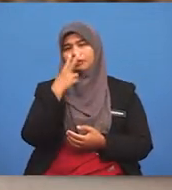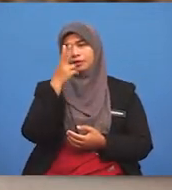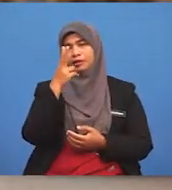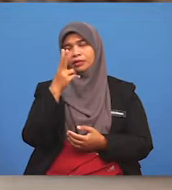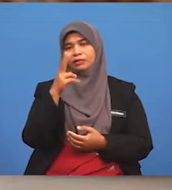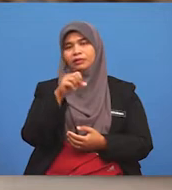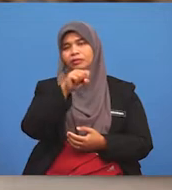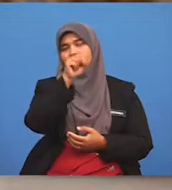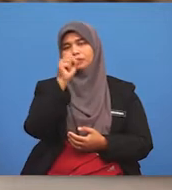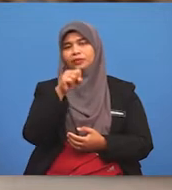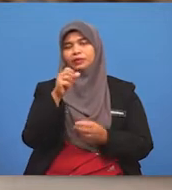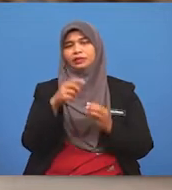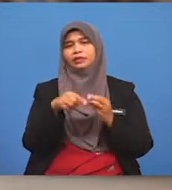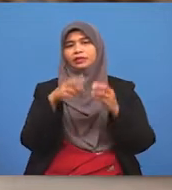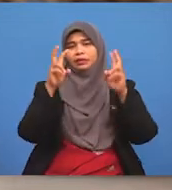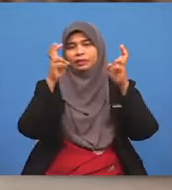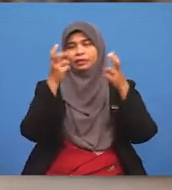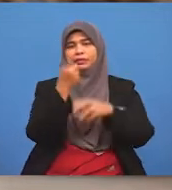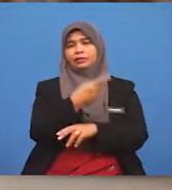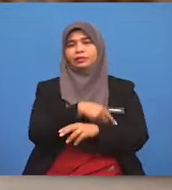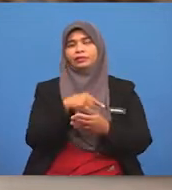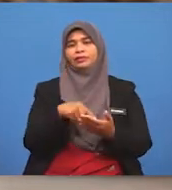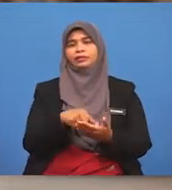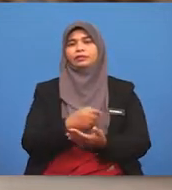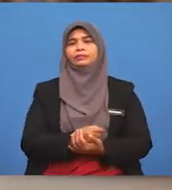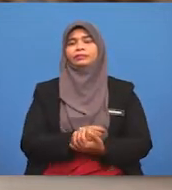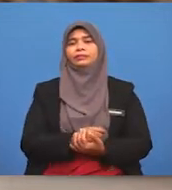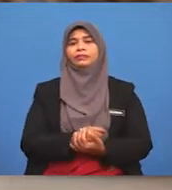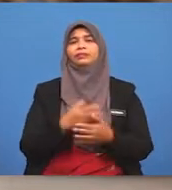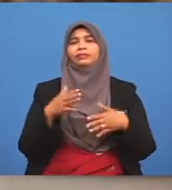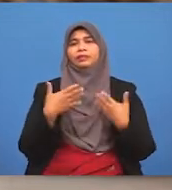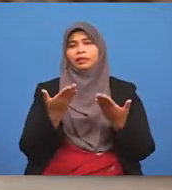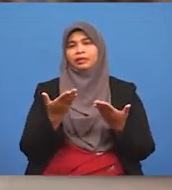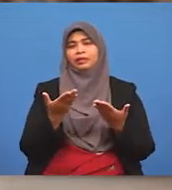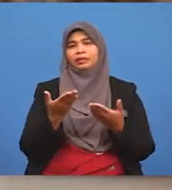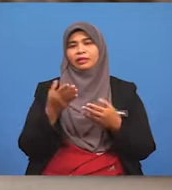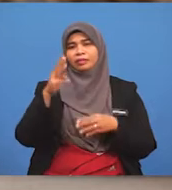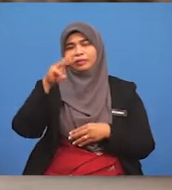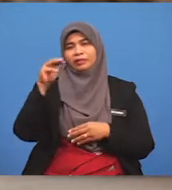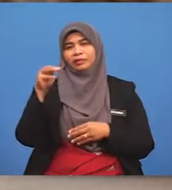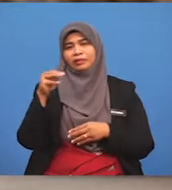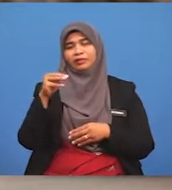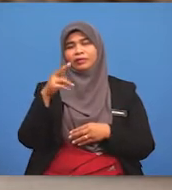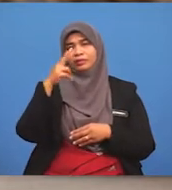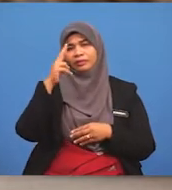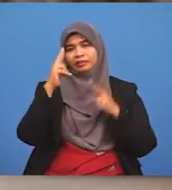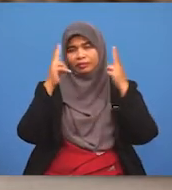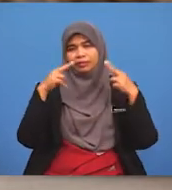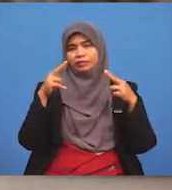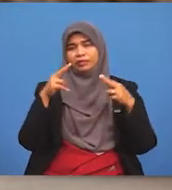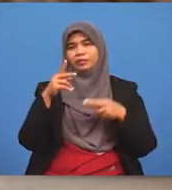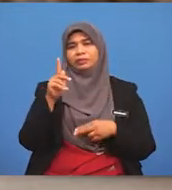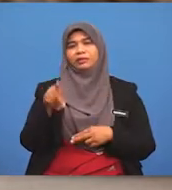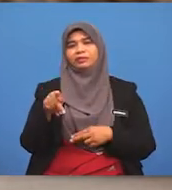soalan berkaitan tajuk hari ini. Bagaimana murid-murid? Ustaz pasti semuanya